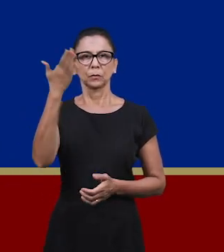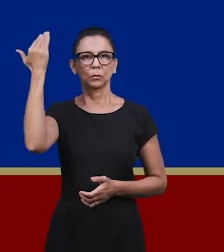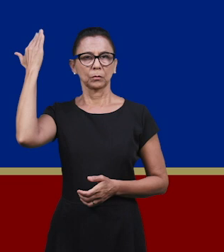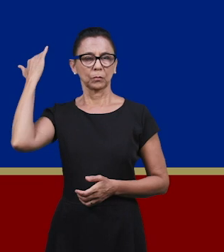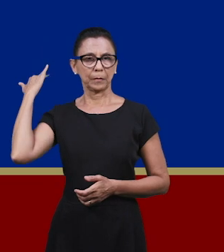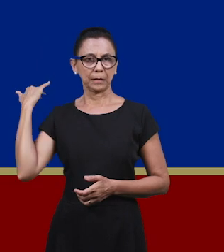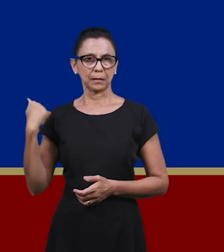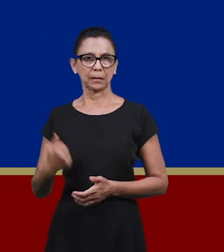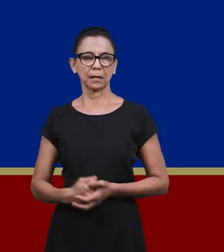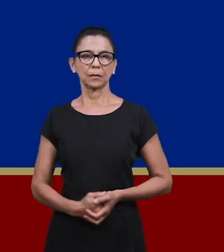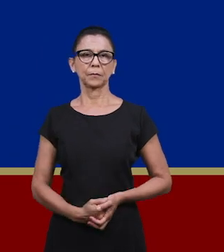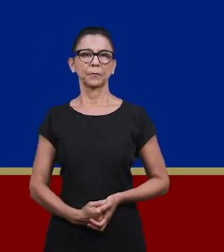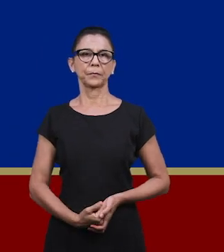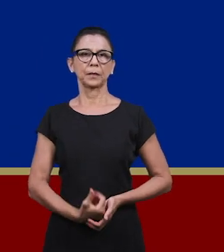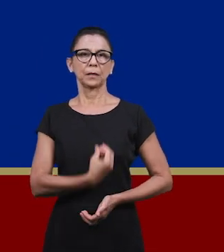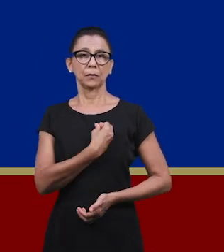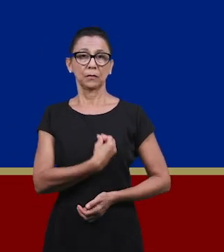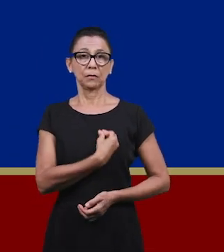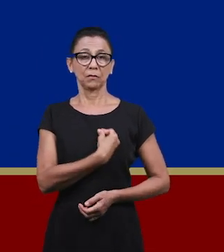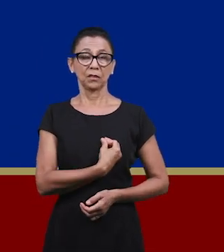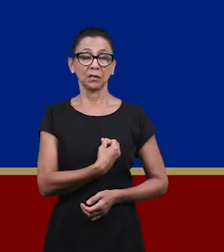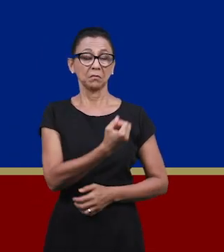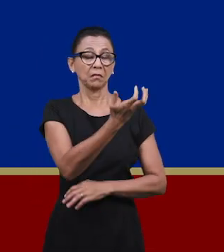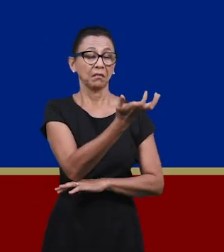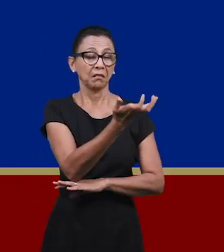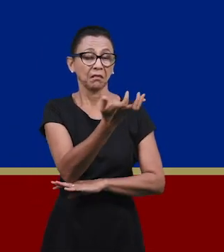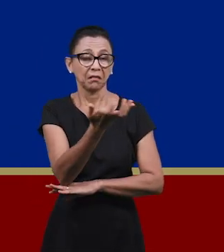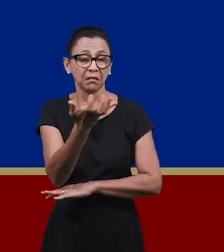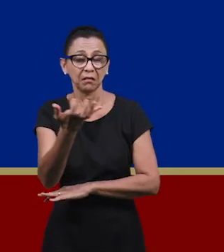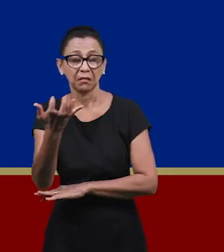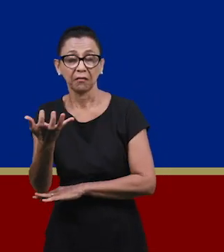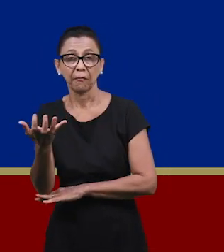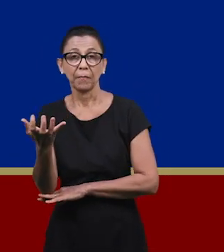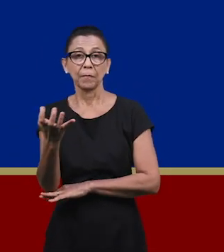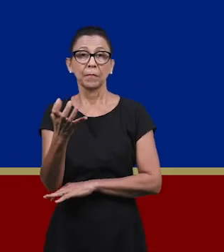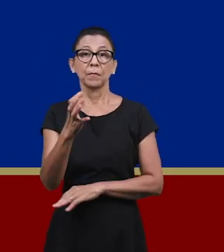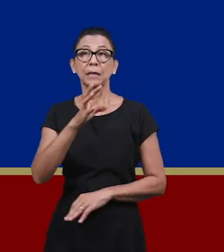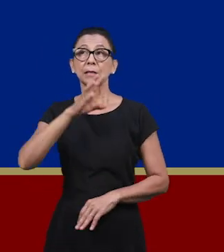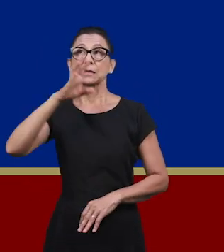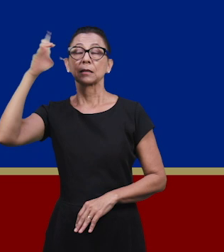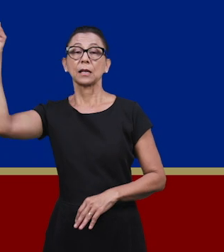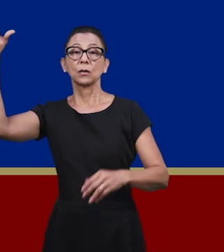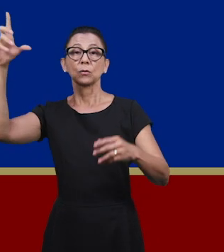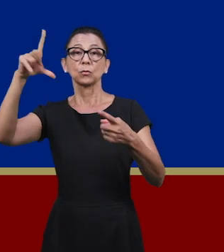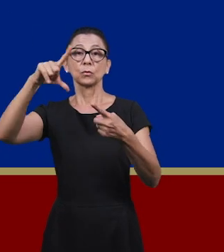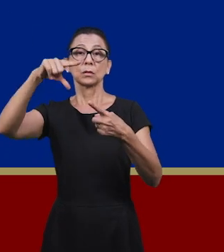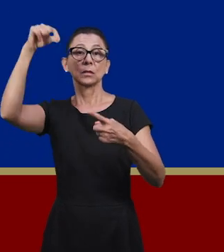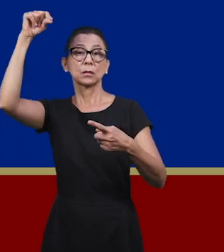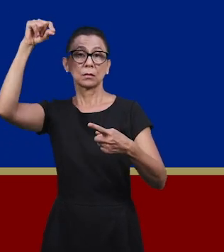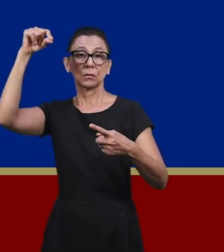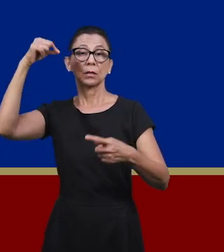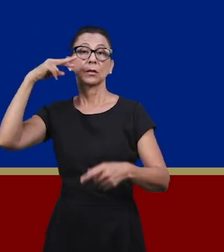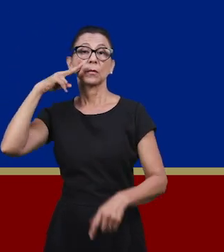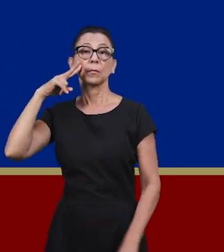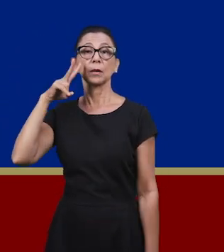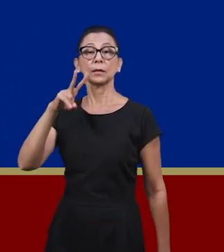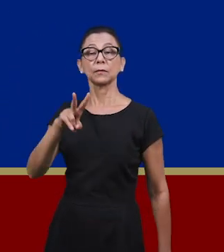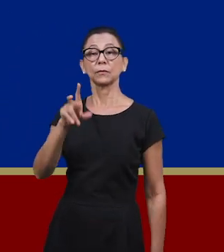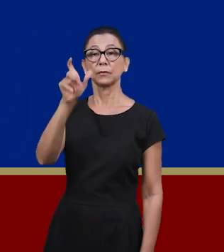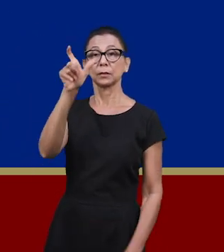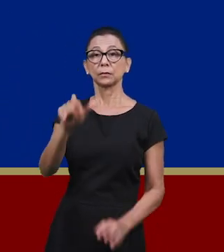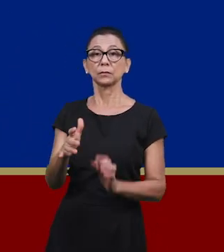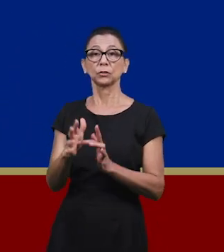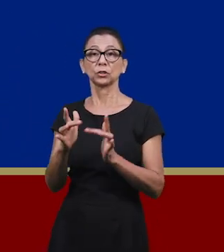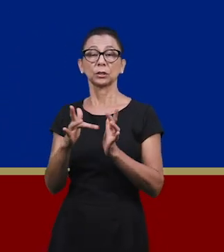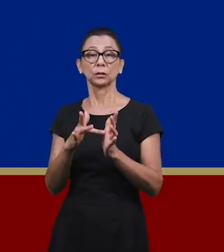dans le passé, il parlait de l'homme avant de connaître Jésus. Au passé, on vivait de l'aumône, mais nous avons été élus par